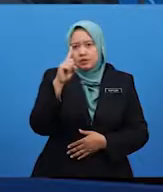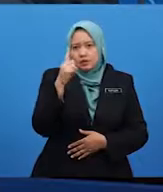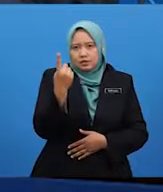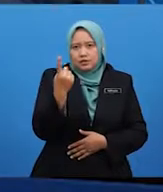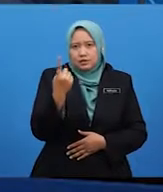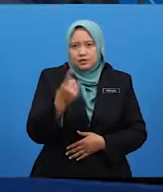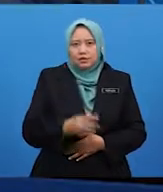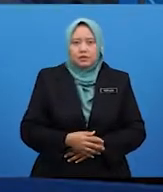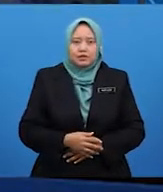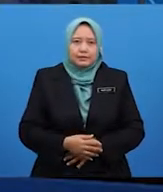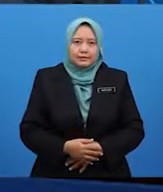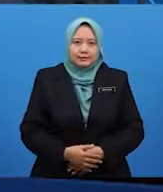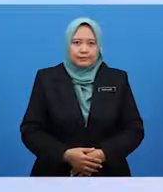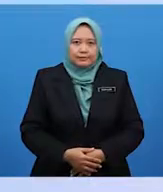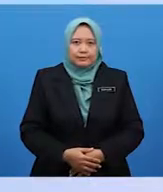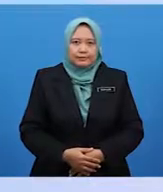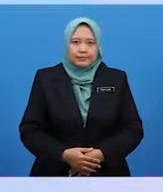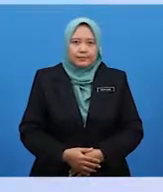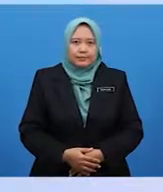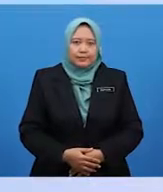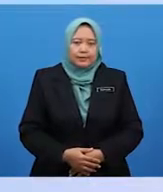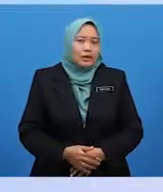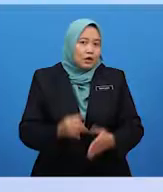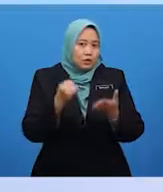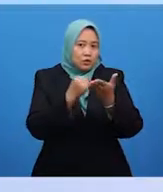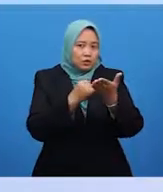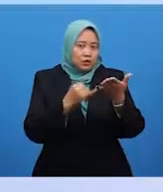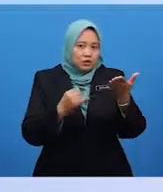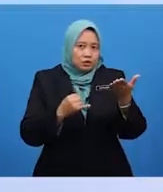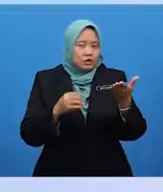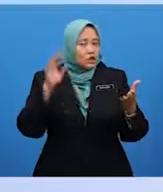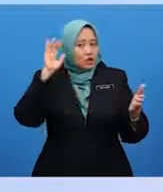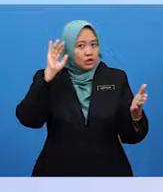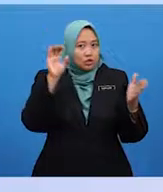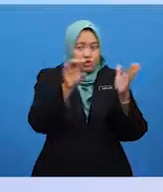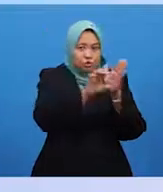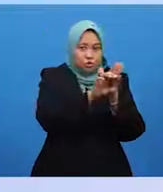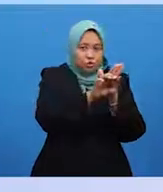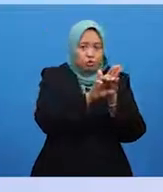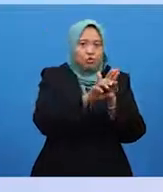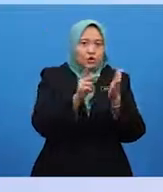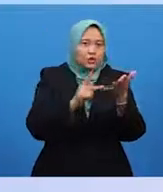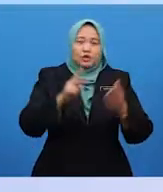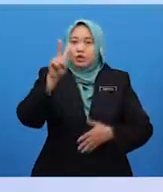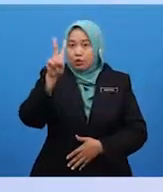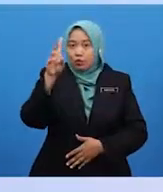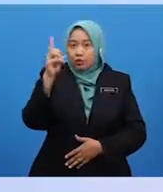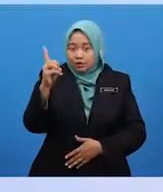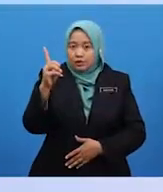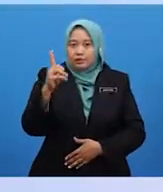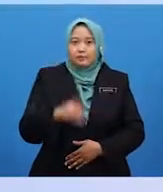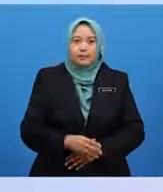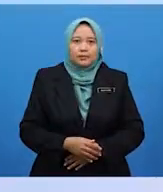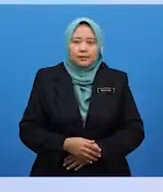sebagai seni tampaklah cikgu. Ya, lukisan merupakan contoh karya dua dimensi. Antara contoh lain